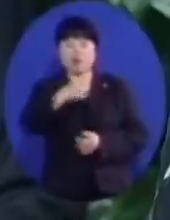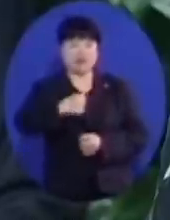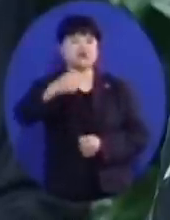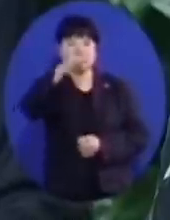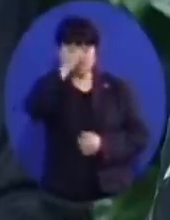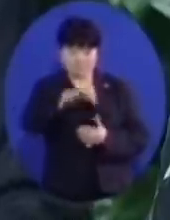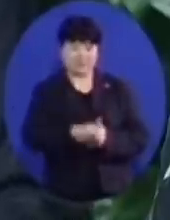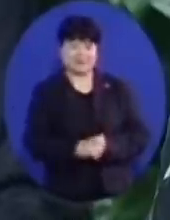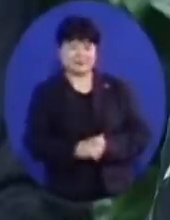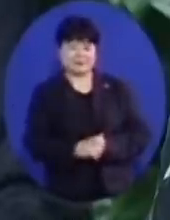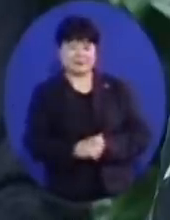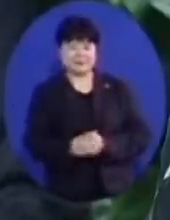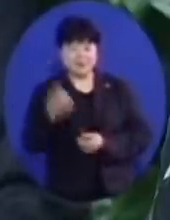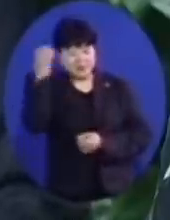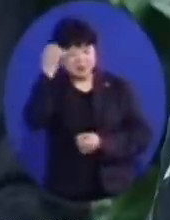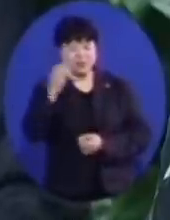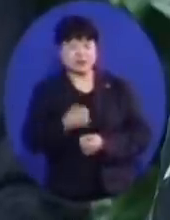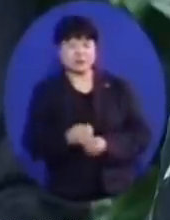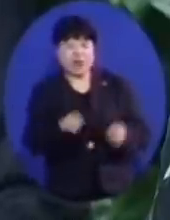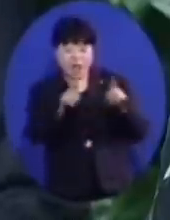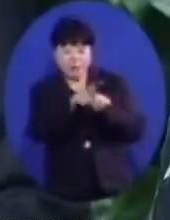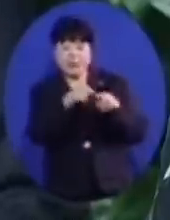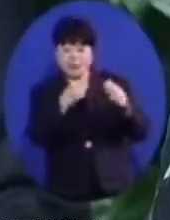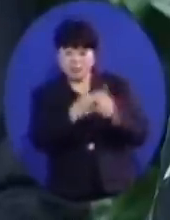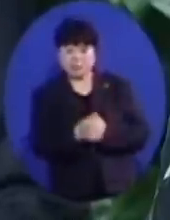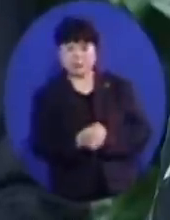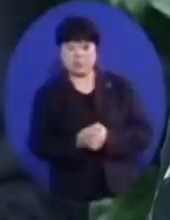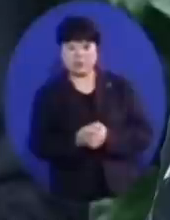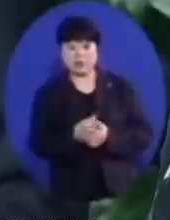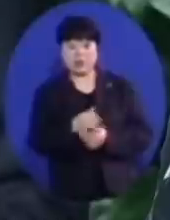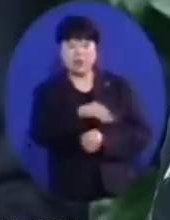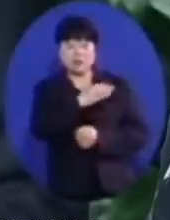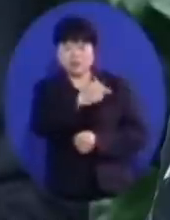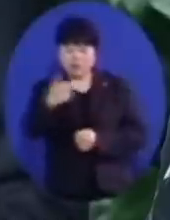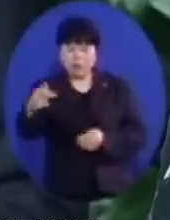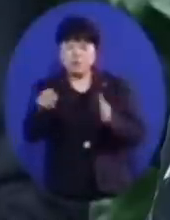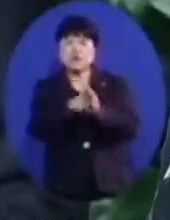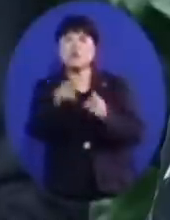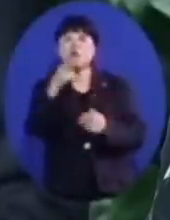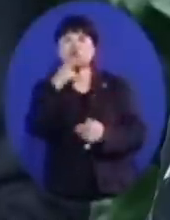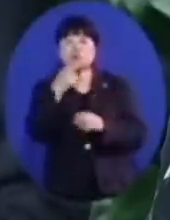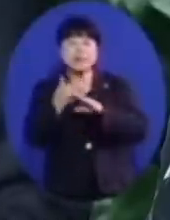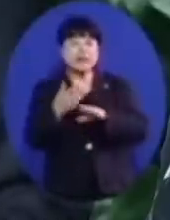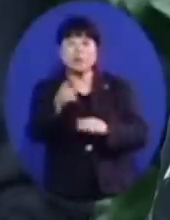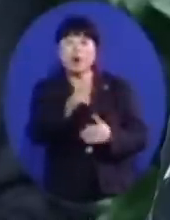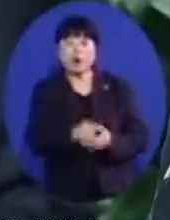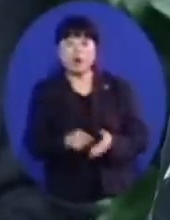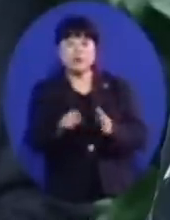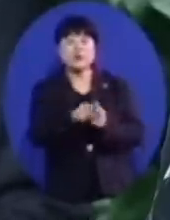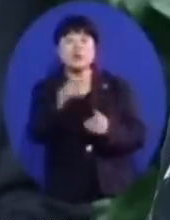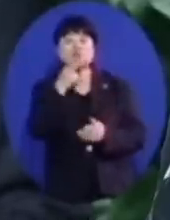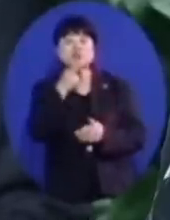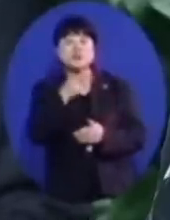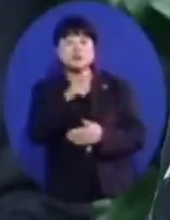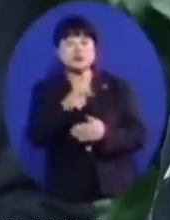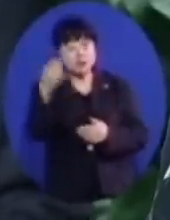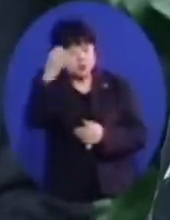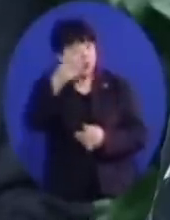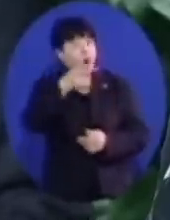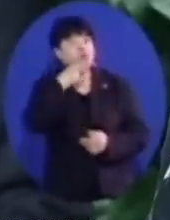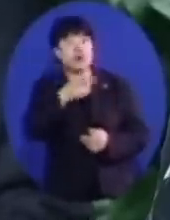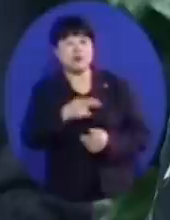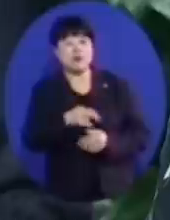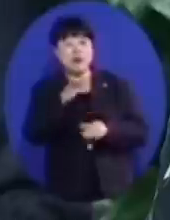것입니다 성령의 여러분과 같이 계시겠습니까 우리가 안 믿는 사람하고 무엇이 다릅니까 안 믿는 사람은 속에 성령이 없습니다